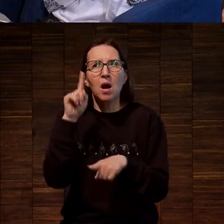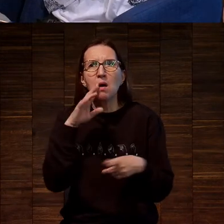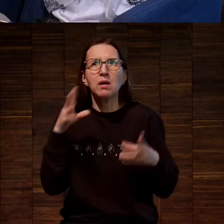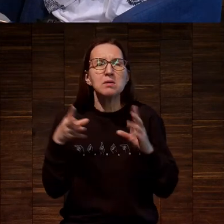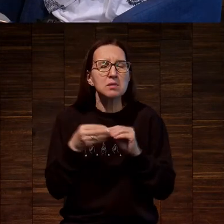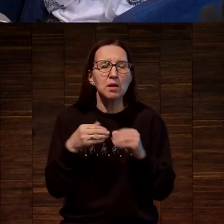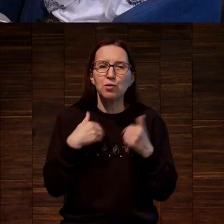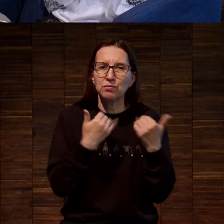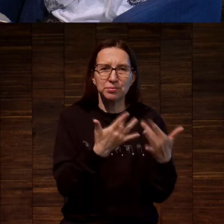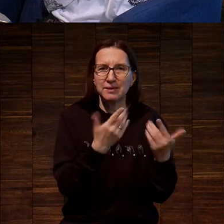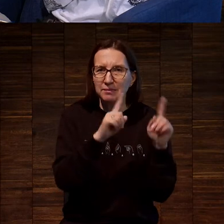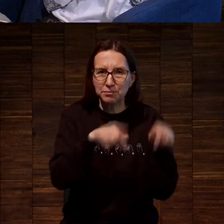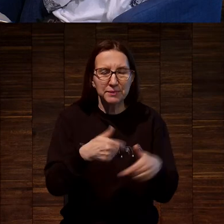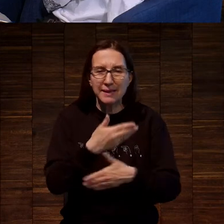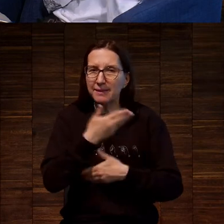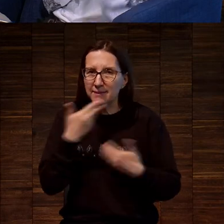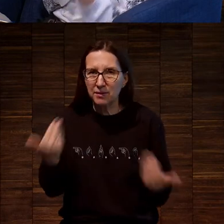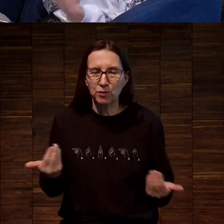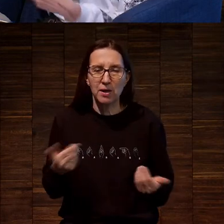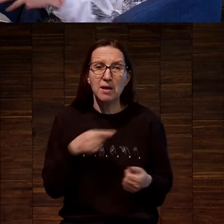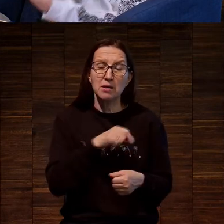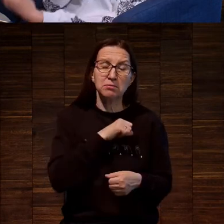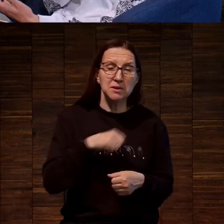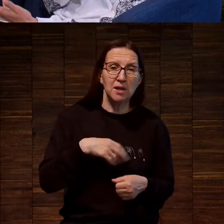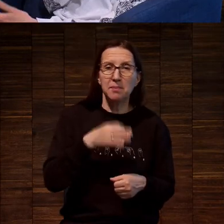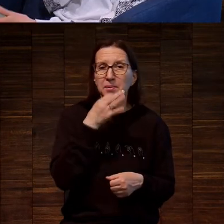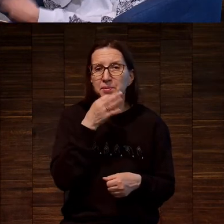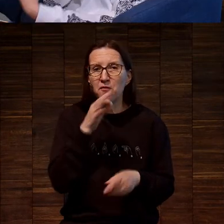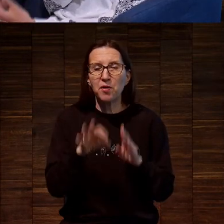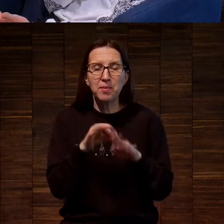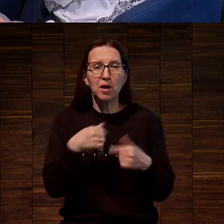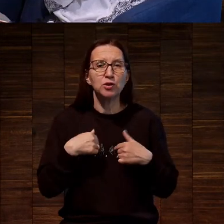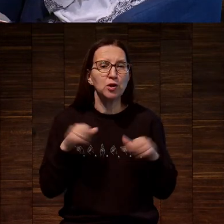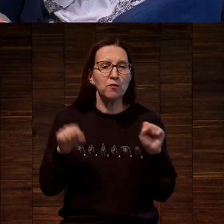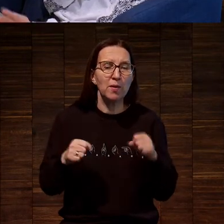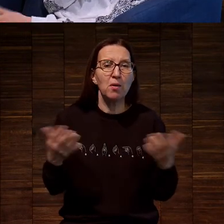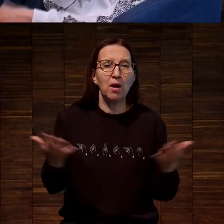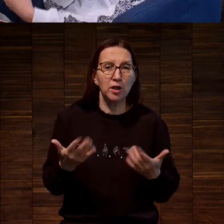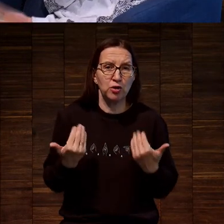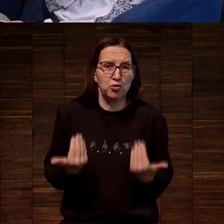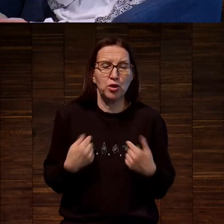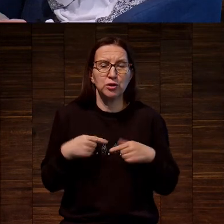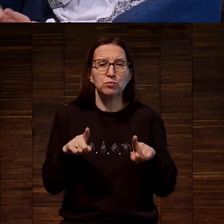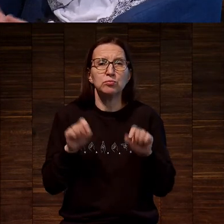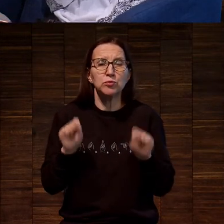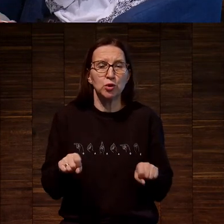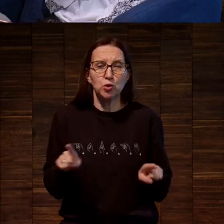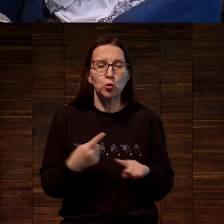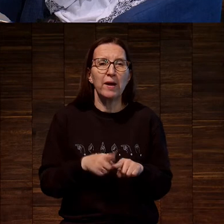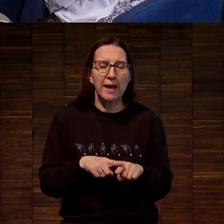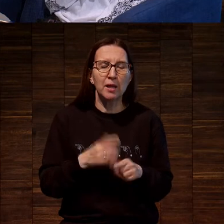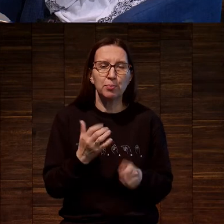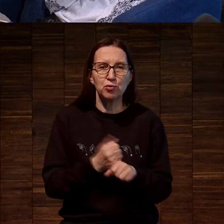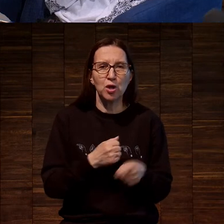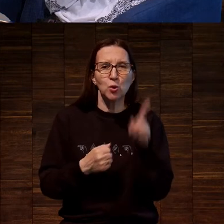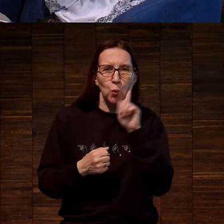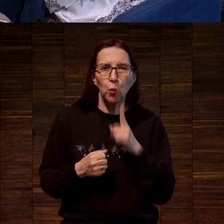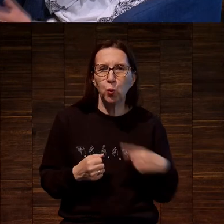процессов, которые происходить будут на площадке. Ты выбираешь это, исходя из своих возможностей в данный момент. Это как бы, очень удобный